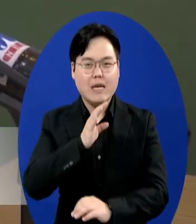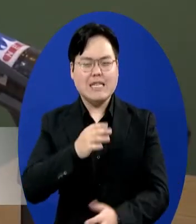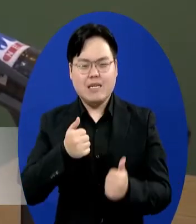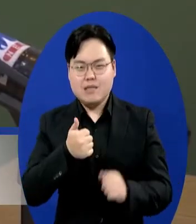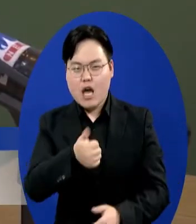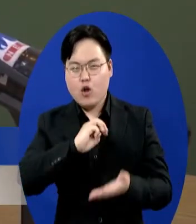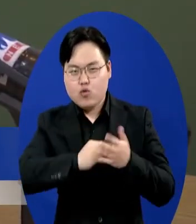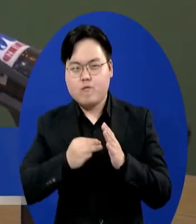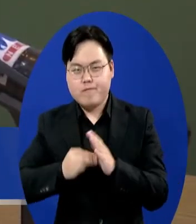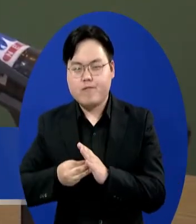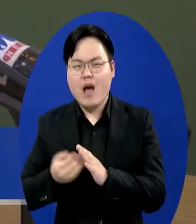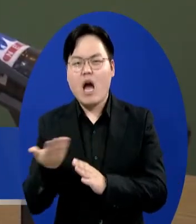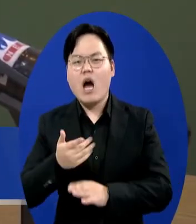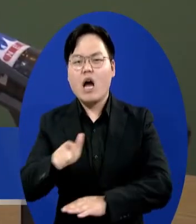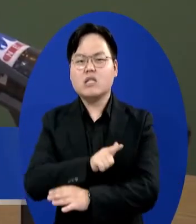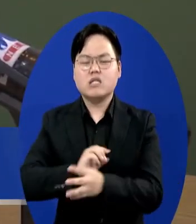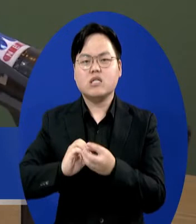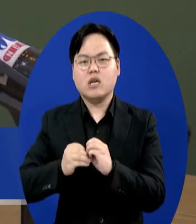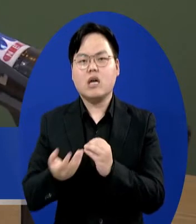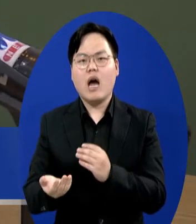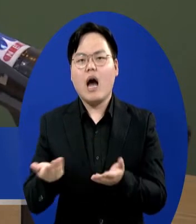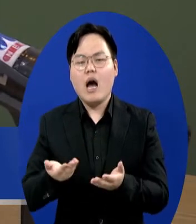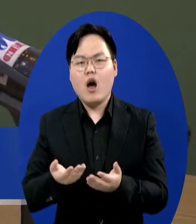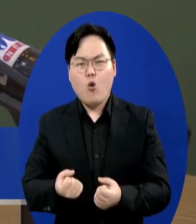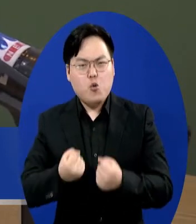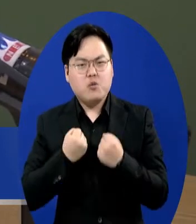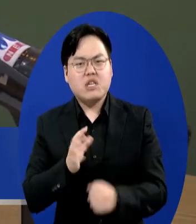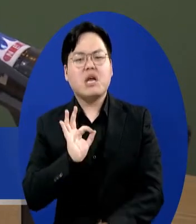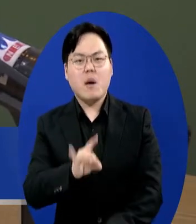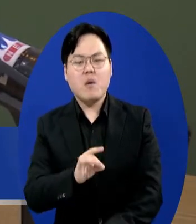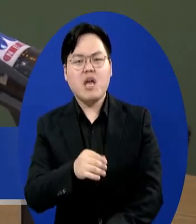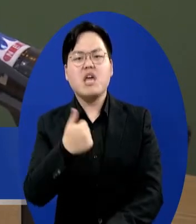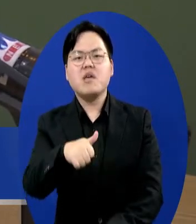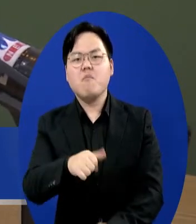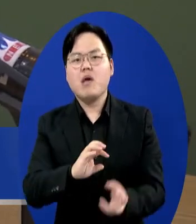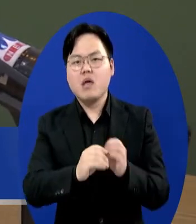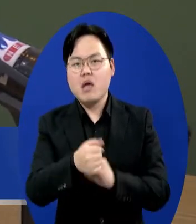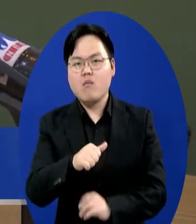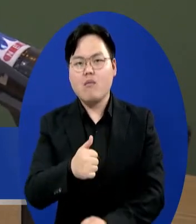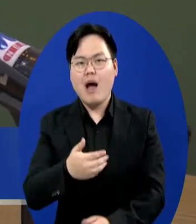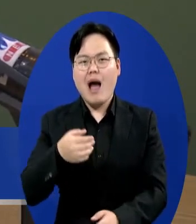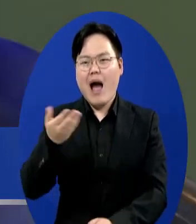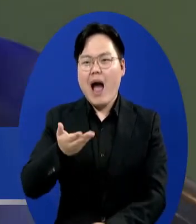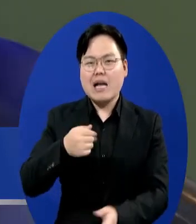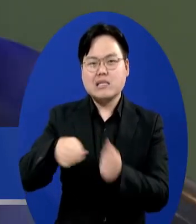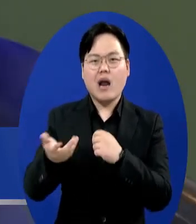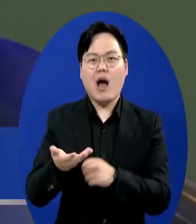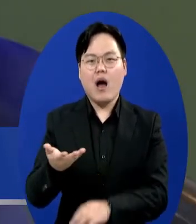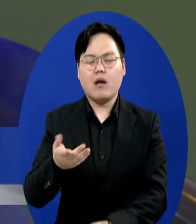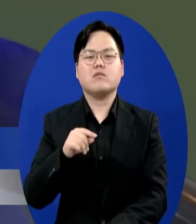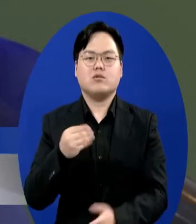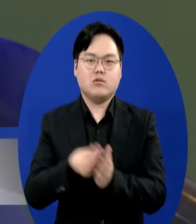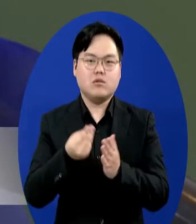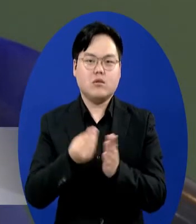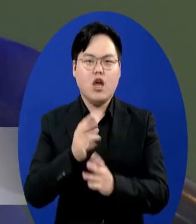ёстой. Хаана хийх үү, хүчин чадлын ямар байх үү, хин хийх юм, хаашаа зарах юм гэд ерөнхийдөө ажиллахур